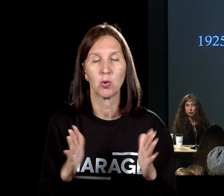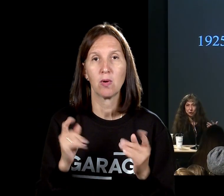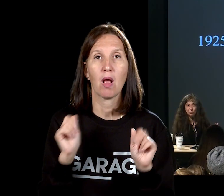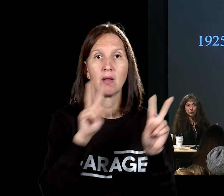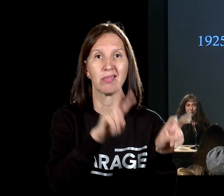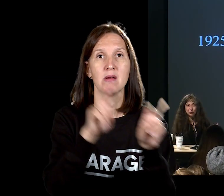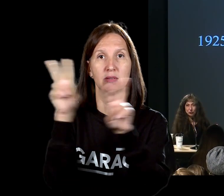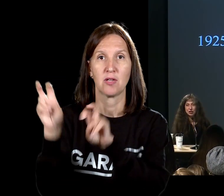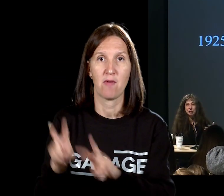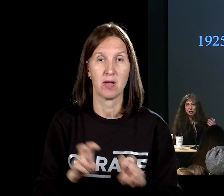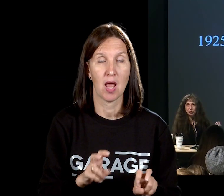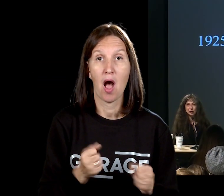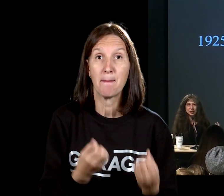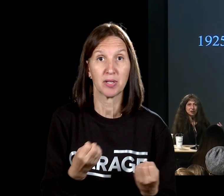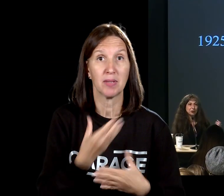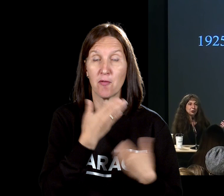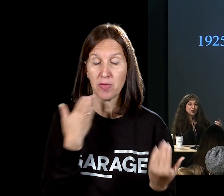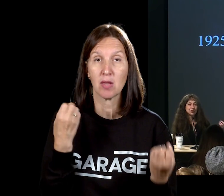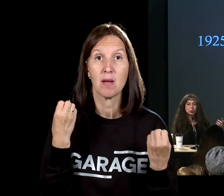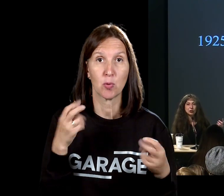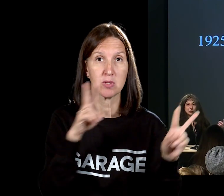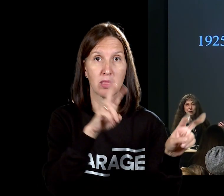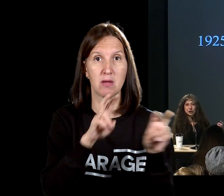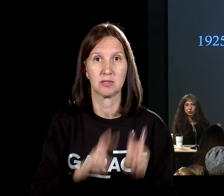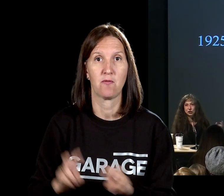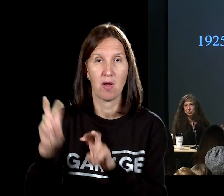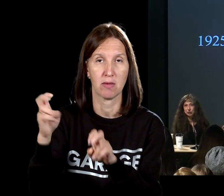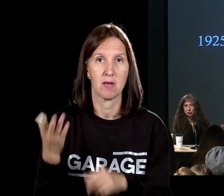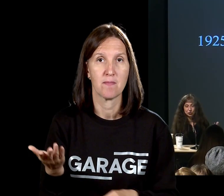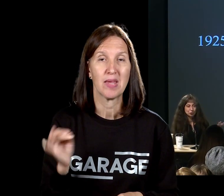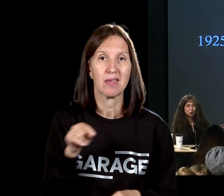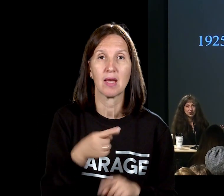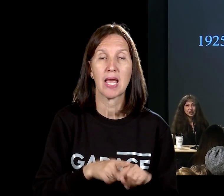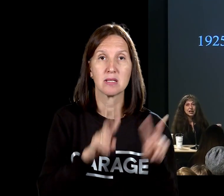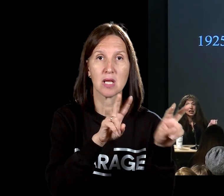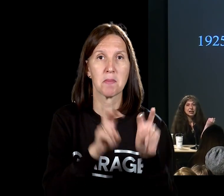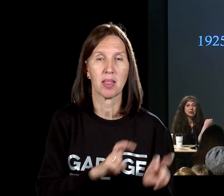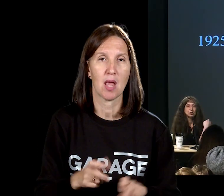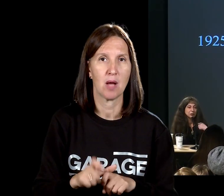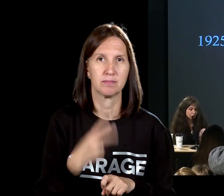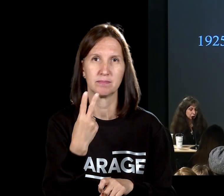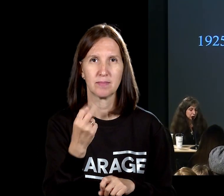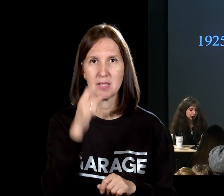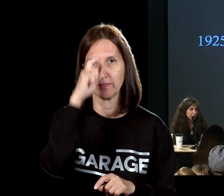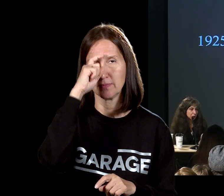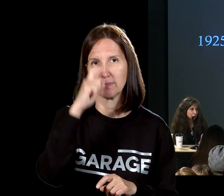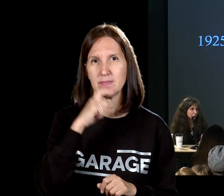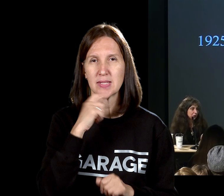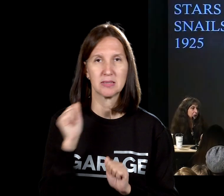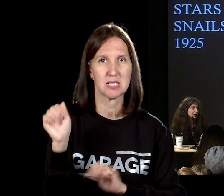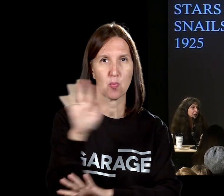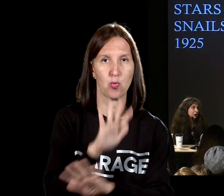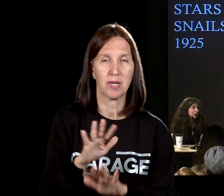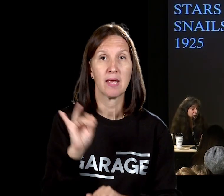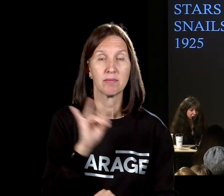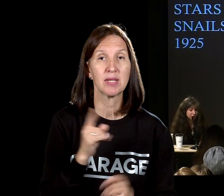называние вещей, уже предметов нету, ничего материального нету, остались только их имена, и то эти имена очень смутные. И удивительно, что, как бы, что